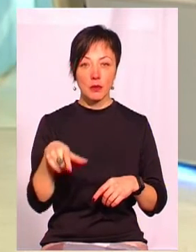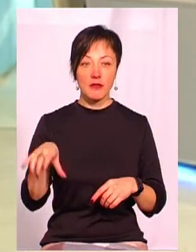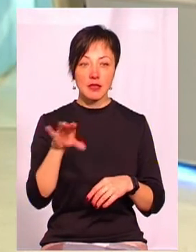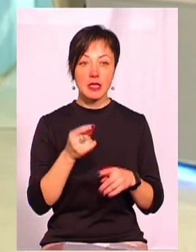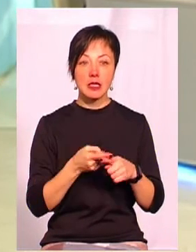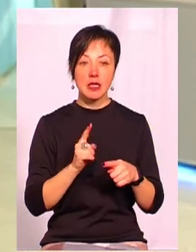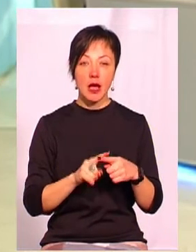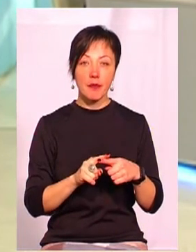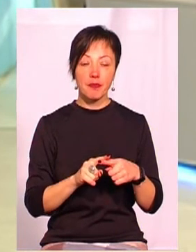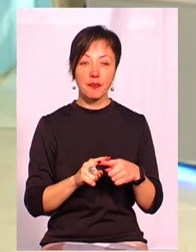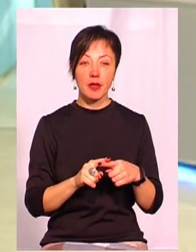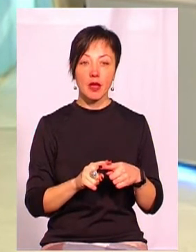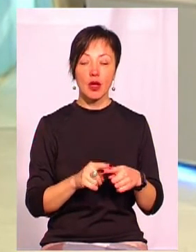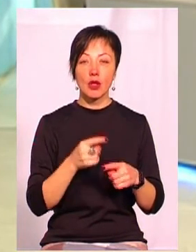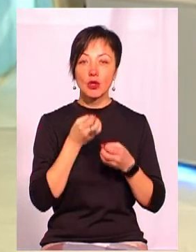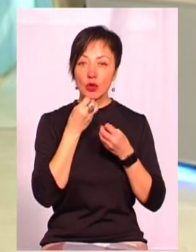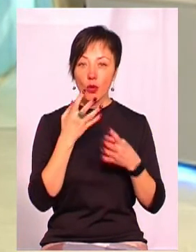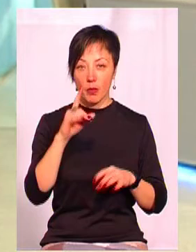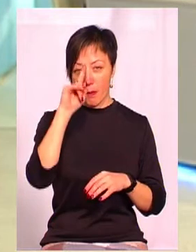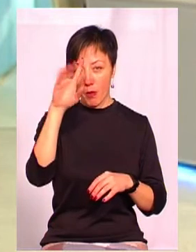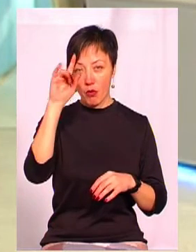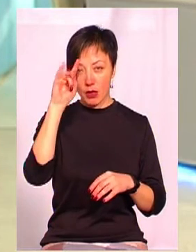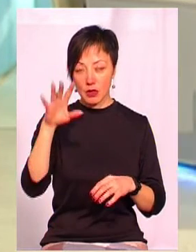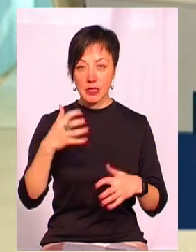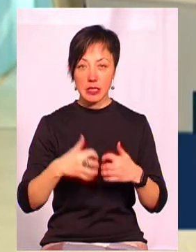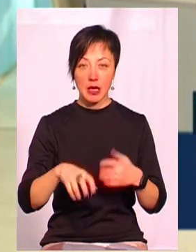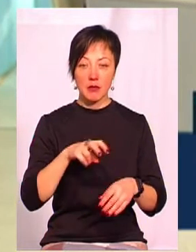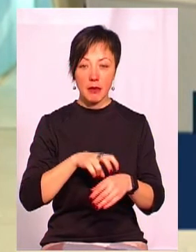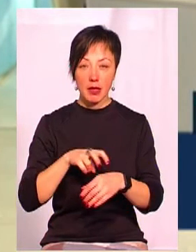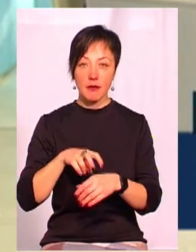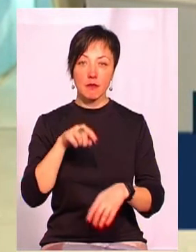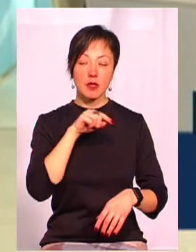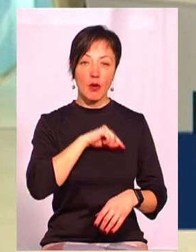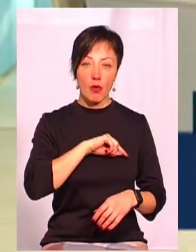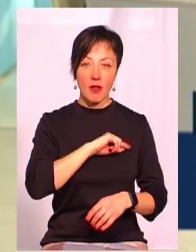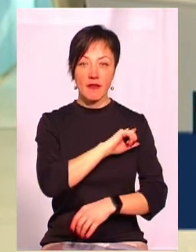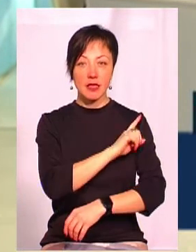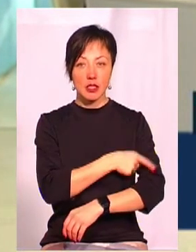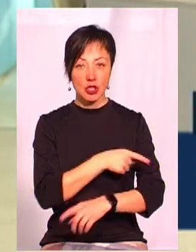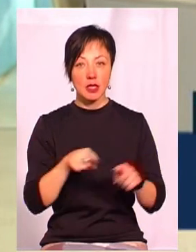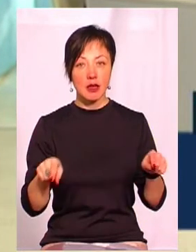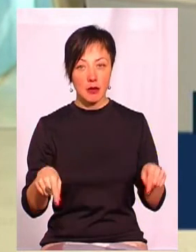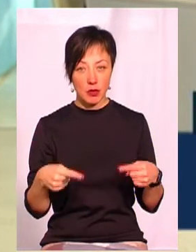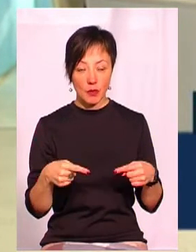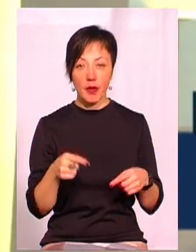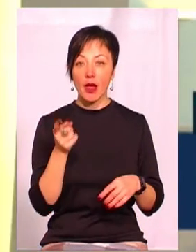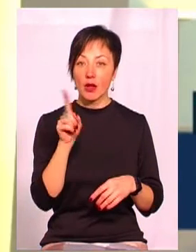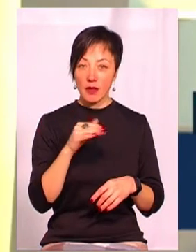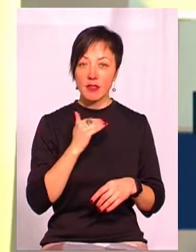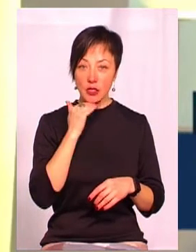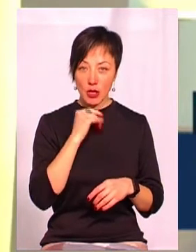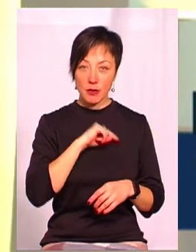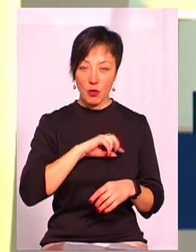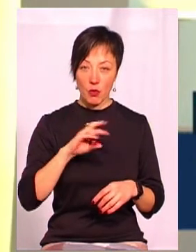це достатньо добре популяризується серед медиків, психологів, фізичних реабілітологів. А, до речі,